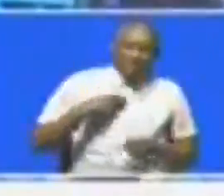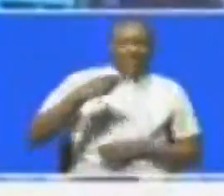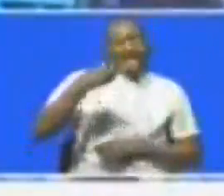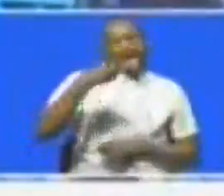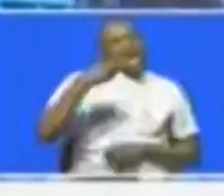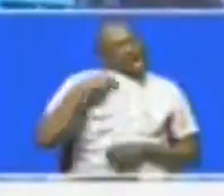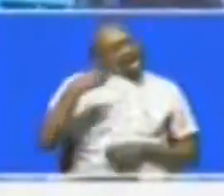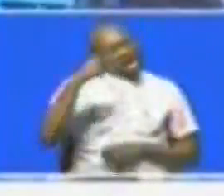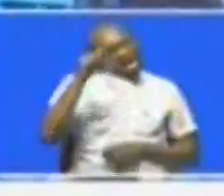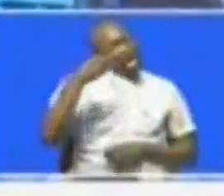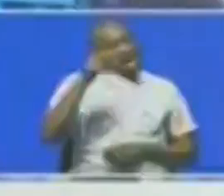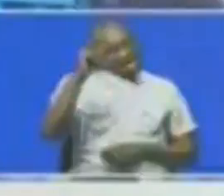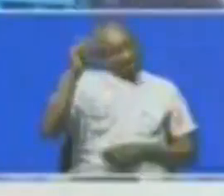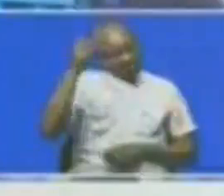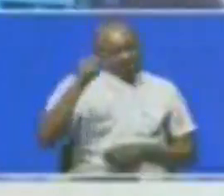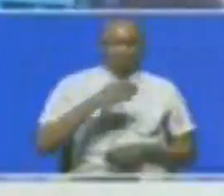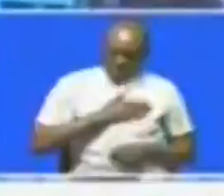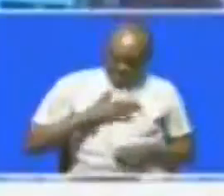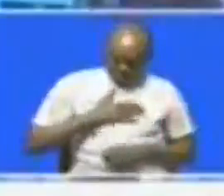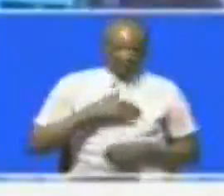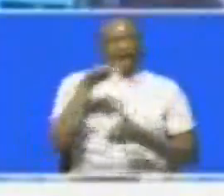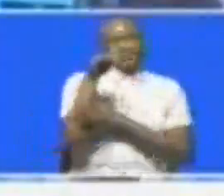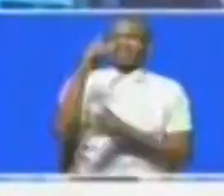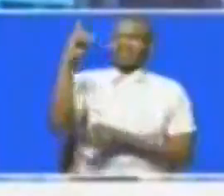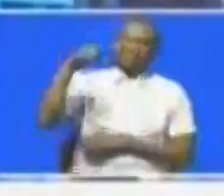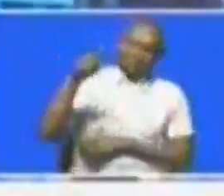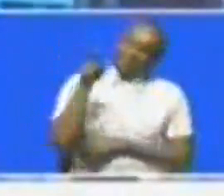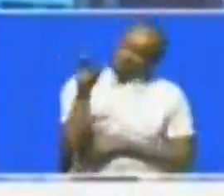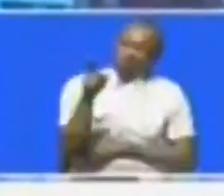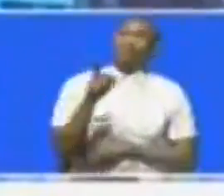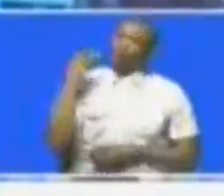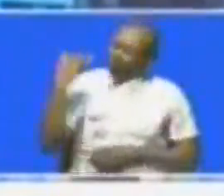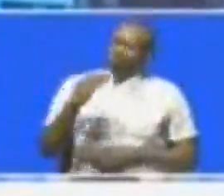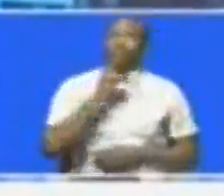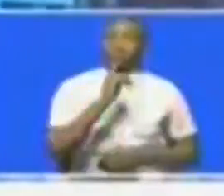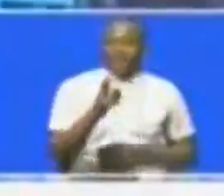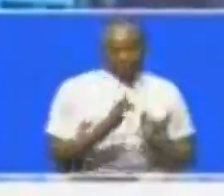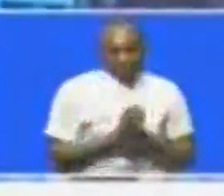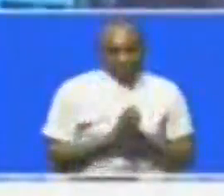that directly from me and ask Tobiko to stop instructing